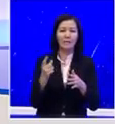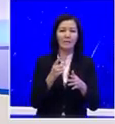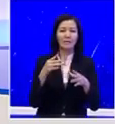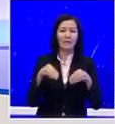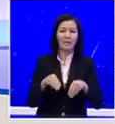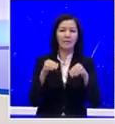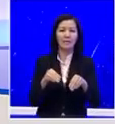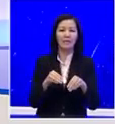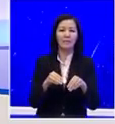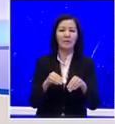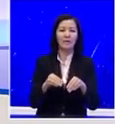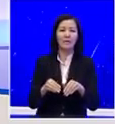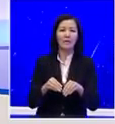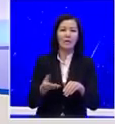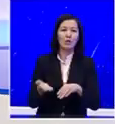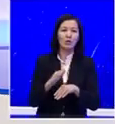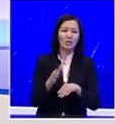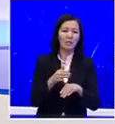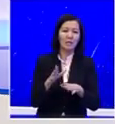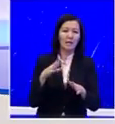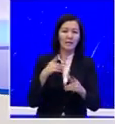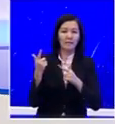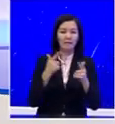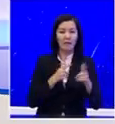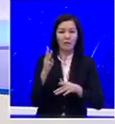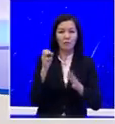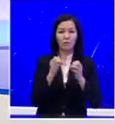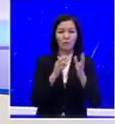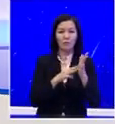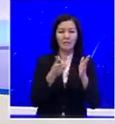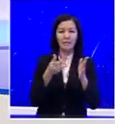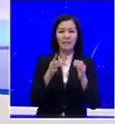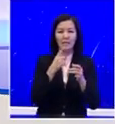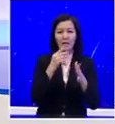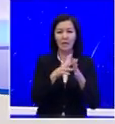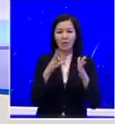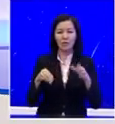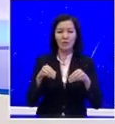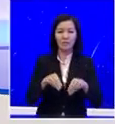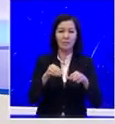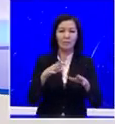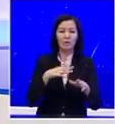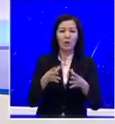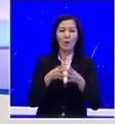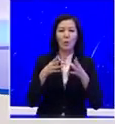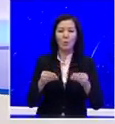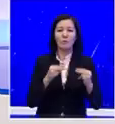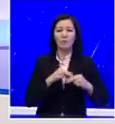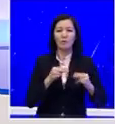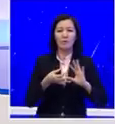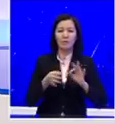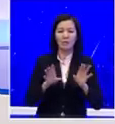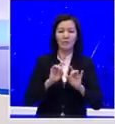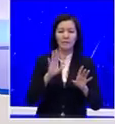егіс алқаптарын жыртты. Тегістеп қойды. Қазір 318 гектар жерге қант қызылшасы себіп жатыр. Көктемгі дала жұмыстары жайлы